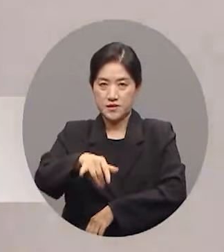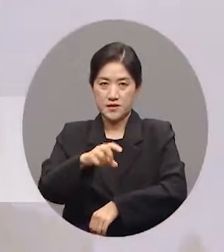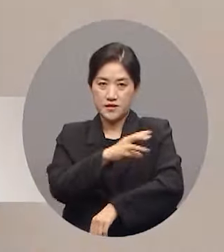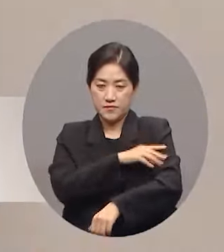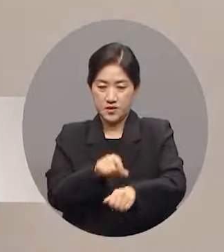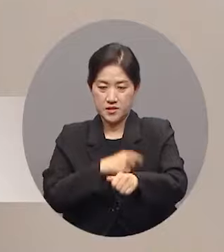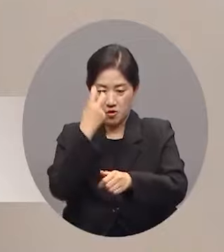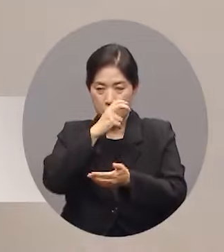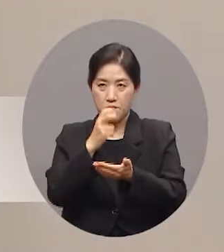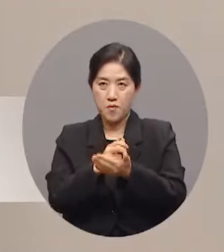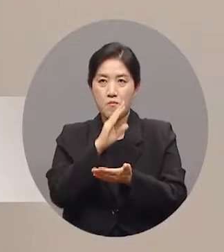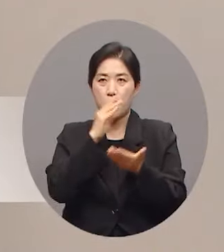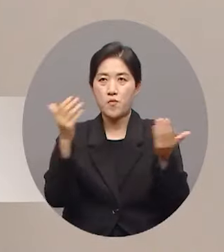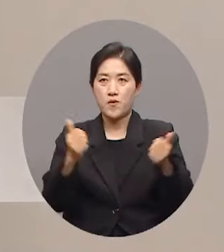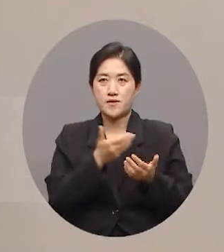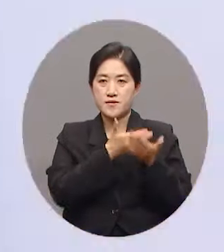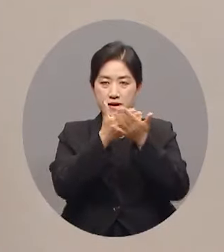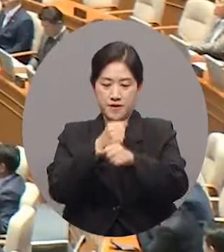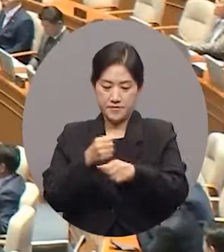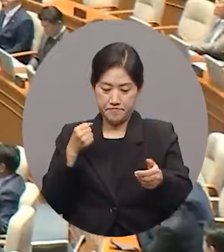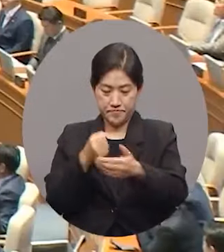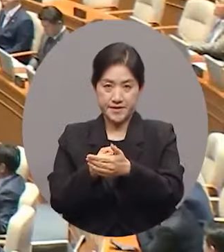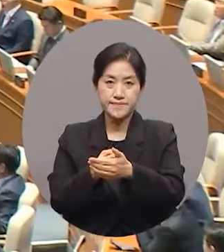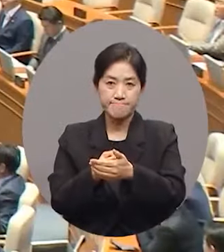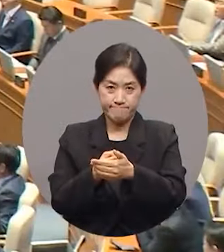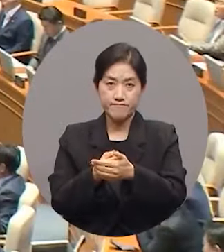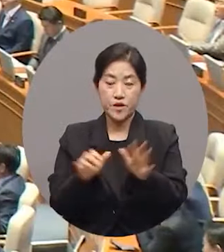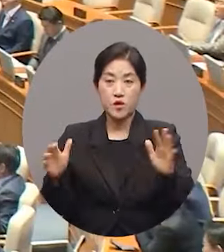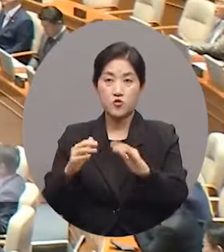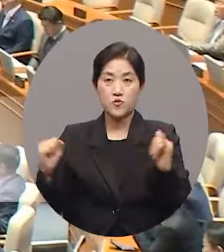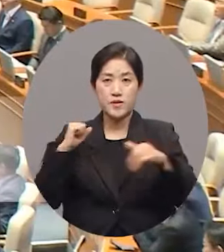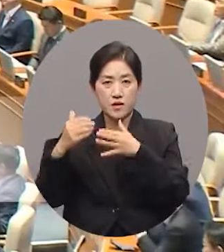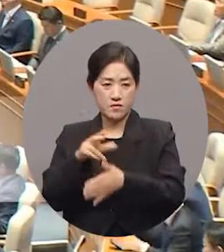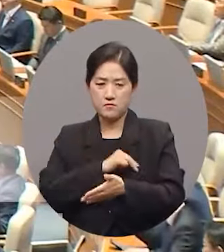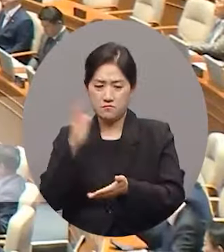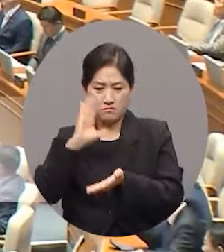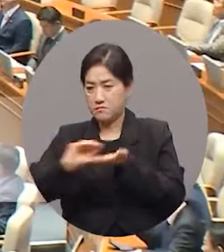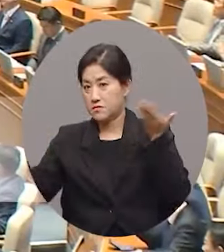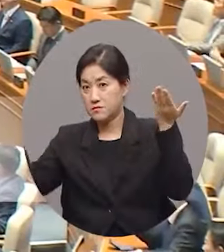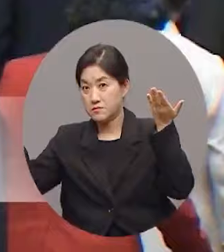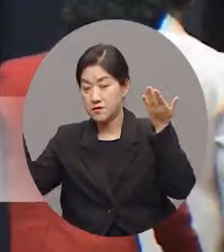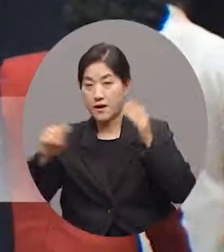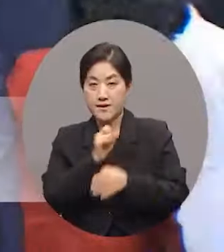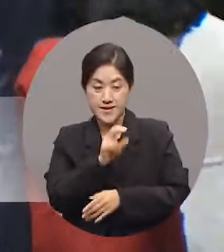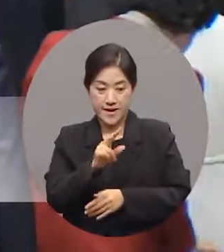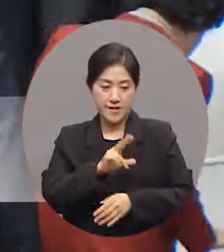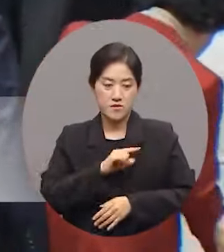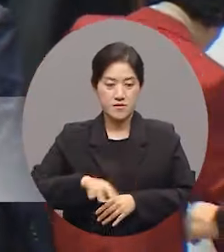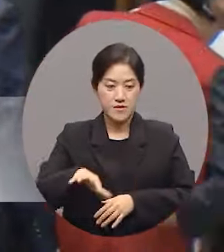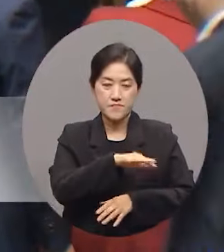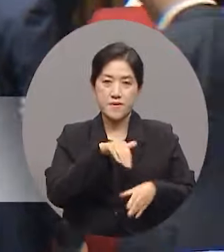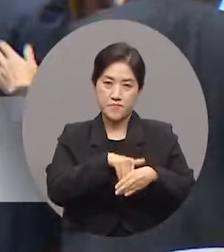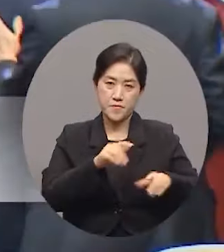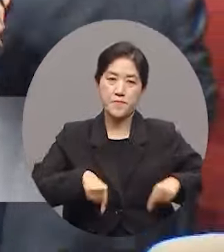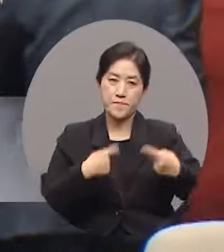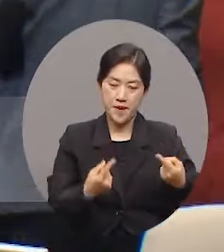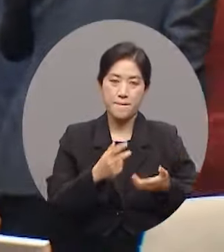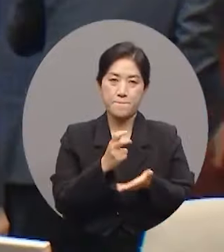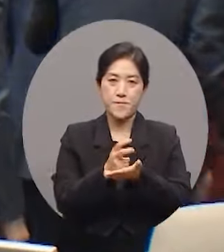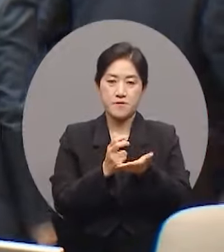특검법을 오늘 본회의에 상정시키기로 결정했고 국민의힘 의원들이 퇴장한 가운데 야당 의원들만 표결에 참여해